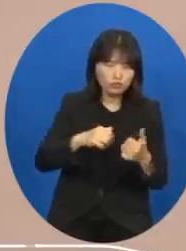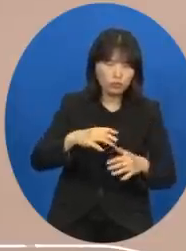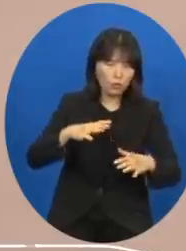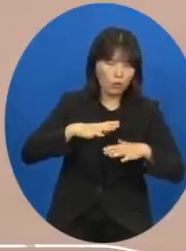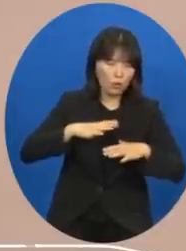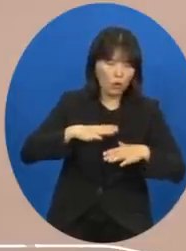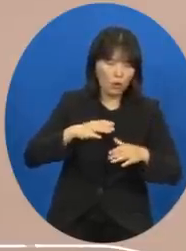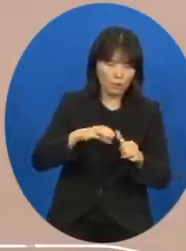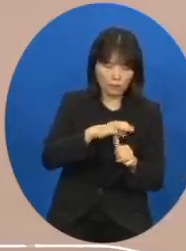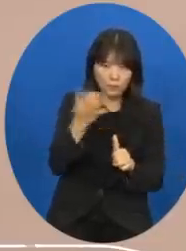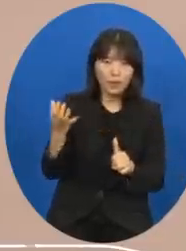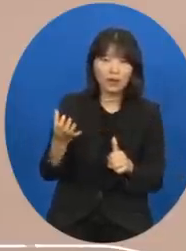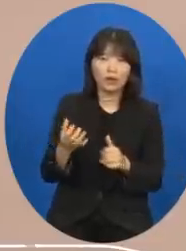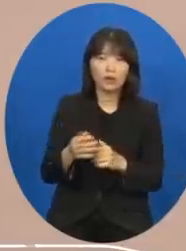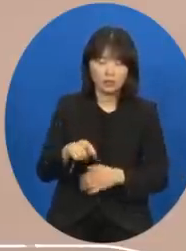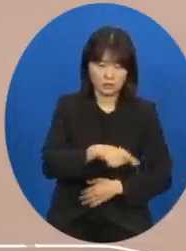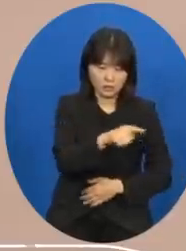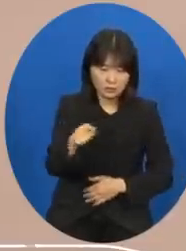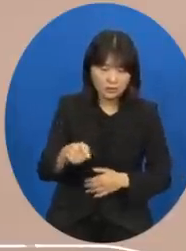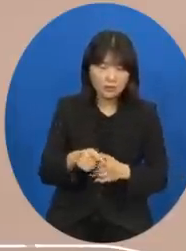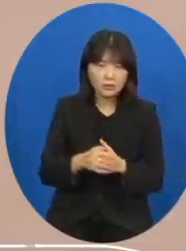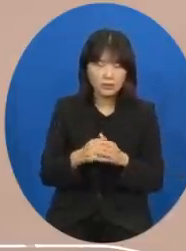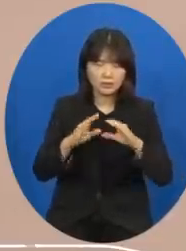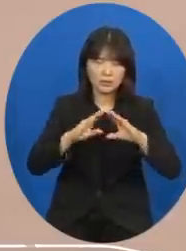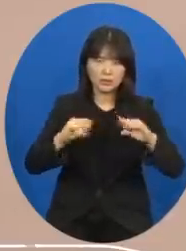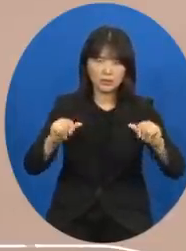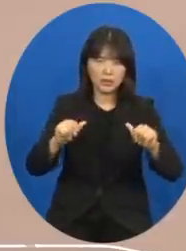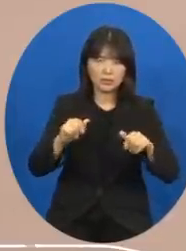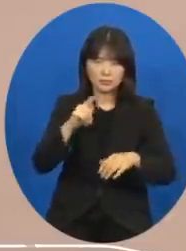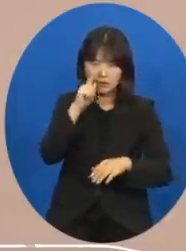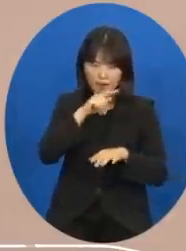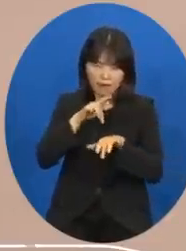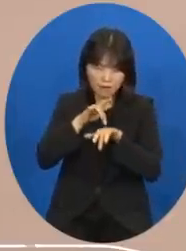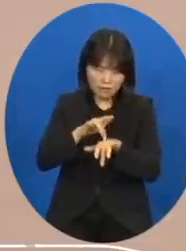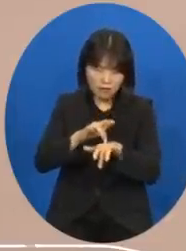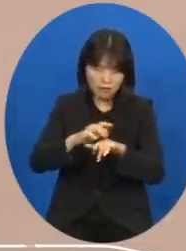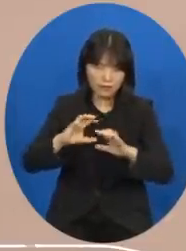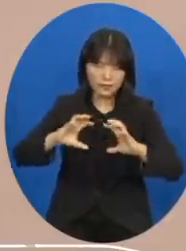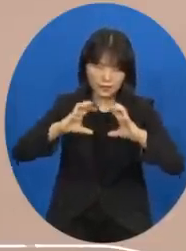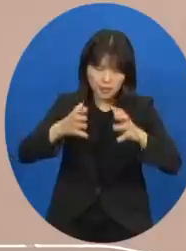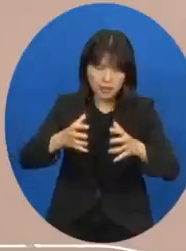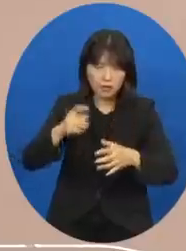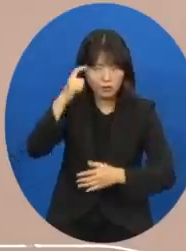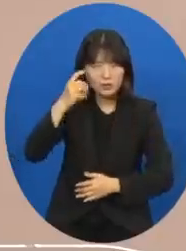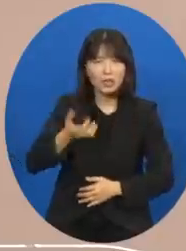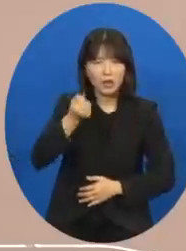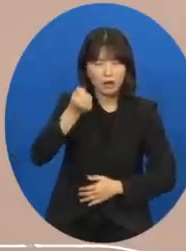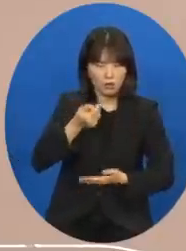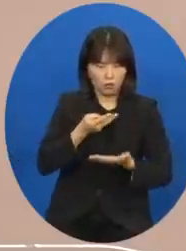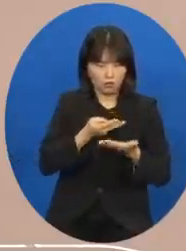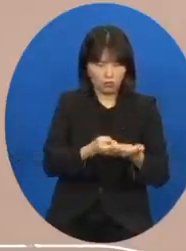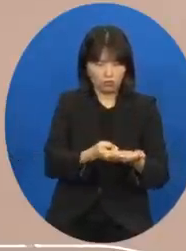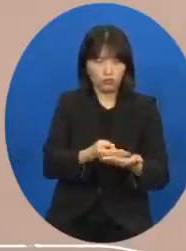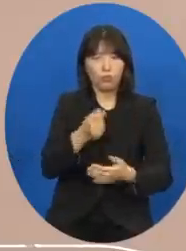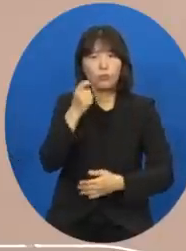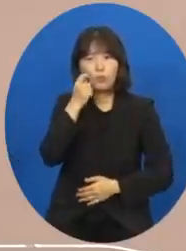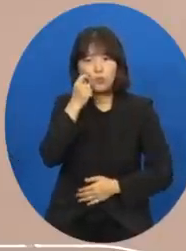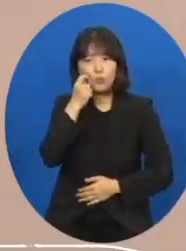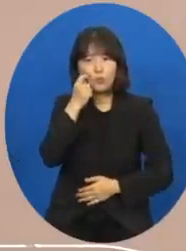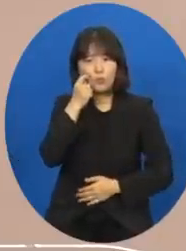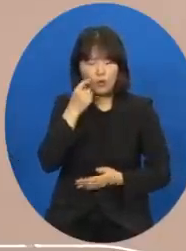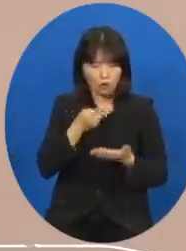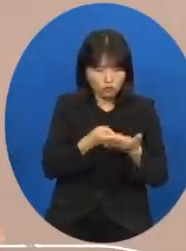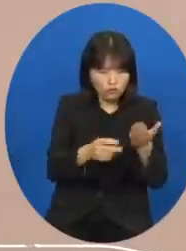벗어났어요. 그들은 이 땅은 악령의 세계라고 그렇게 생각해서 눕지를 못해요. 누우면